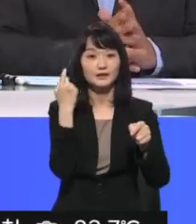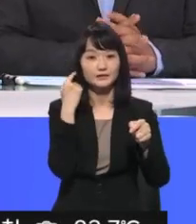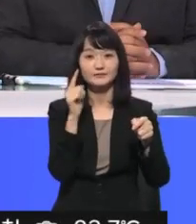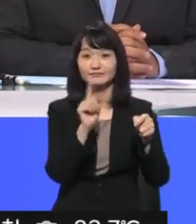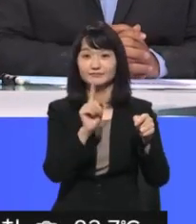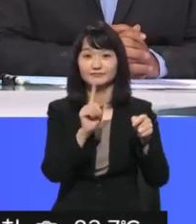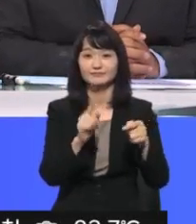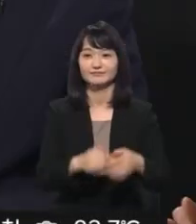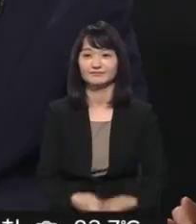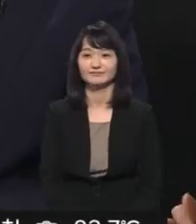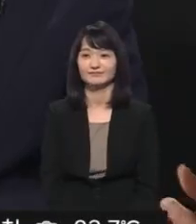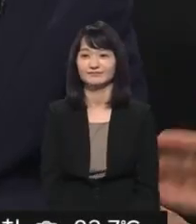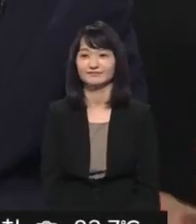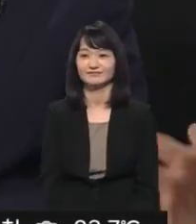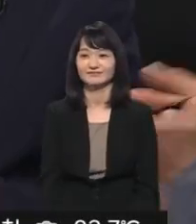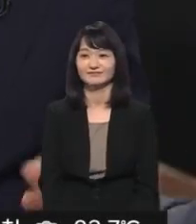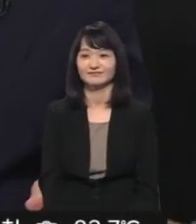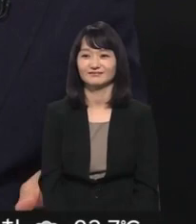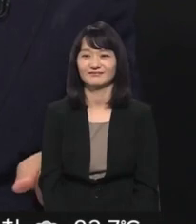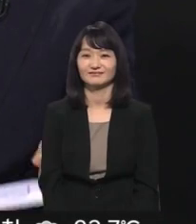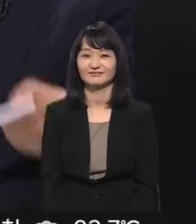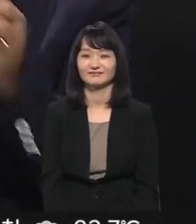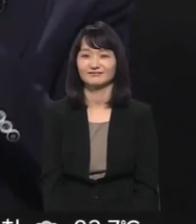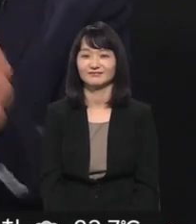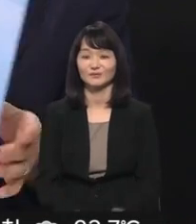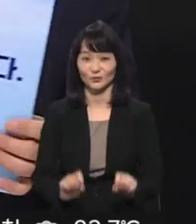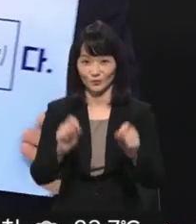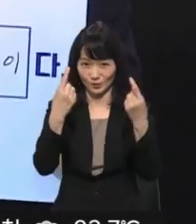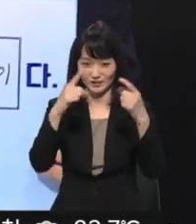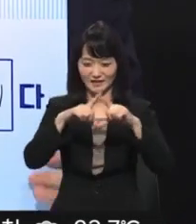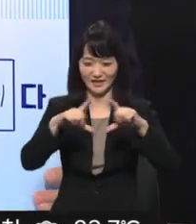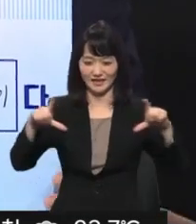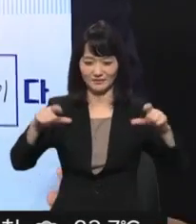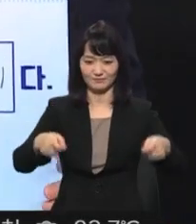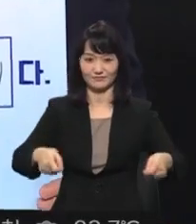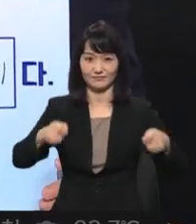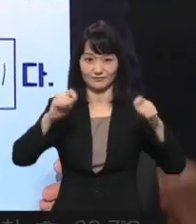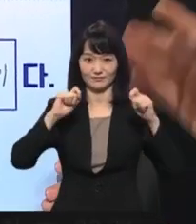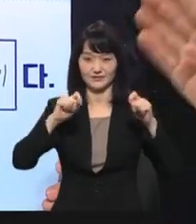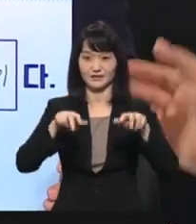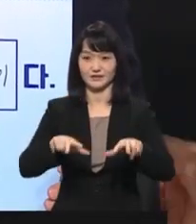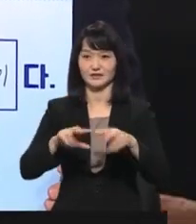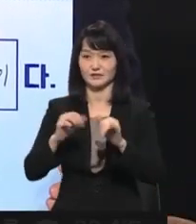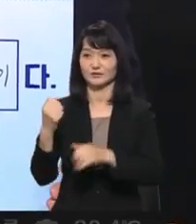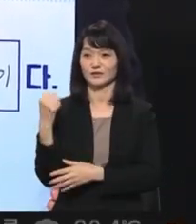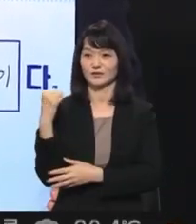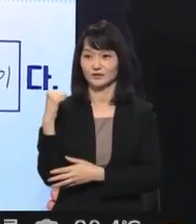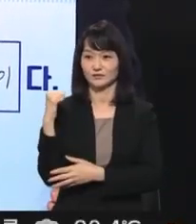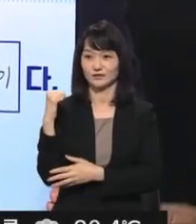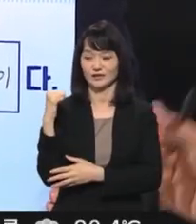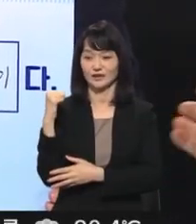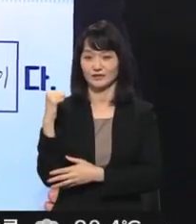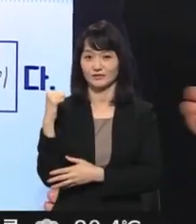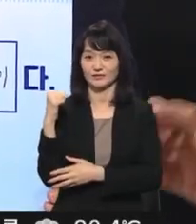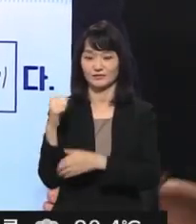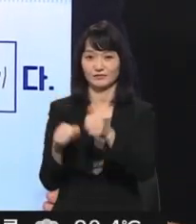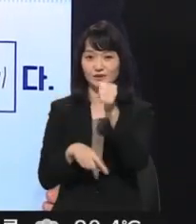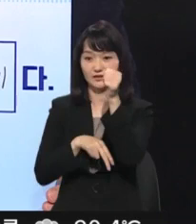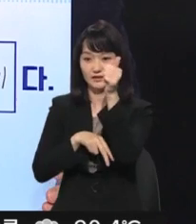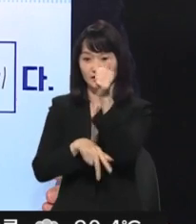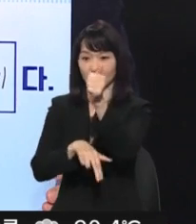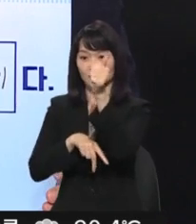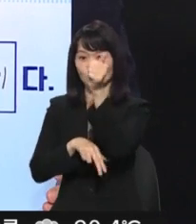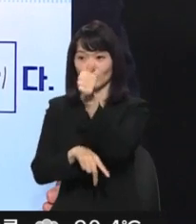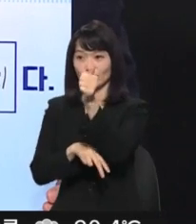2 지금과 같이 129 쏘는거 단 지금 국민의 힘은 칼 도어 타조 다 지금